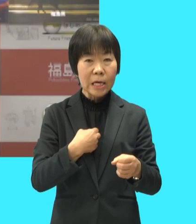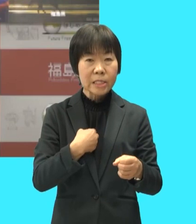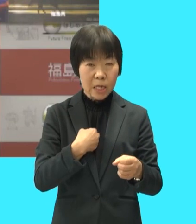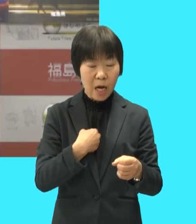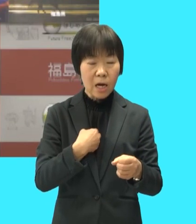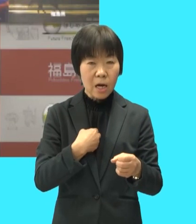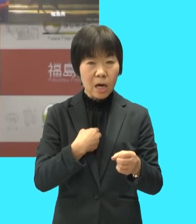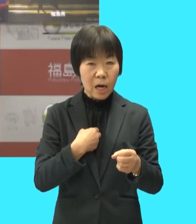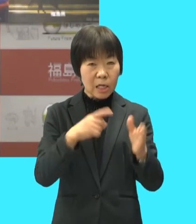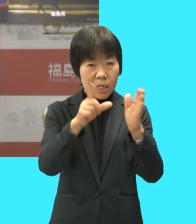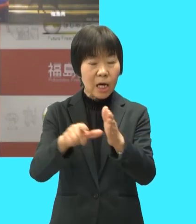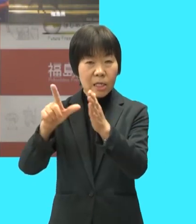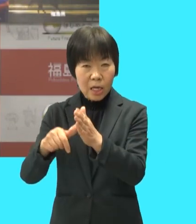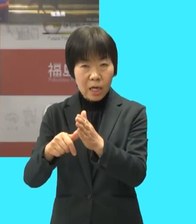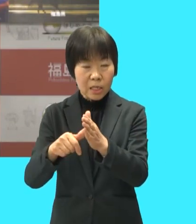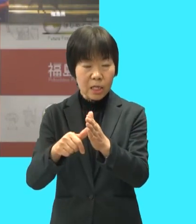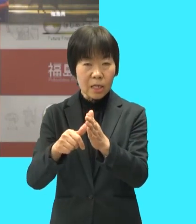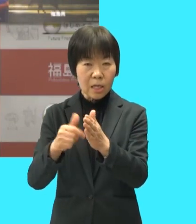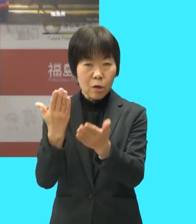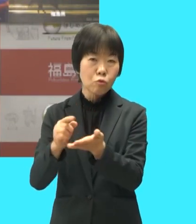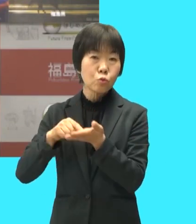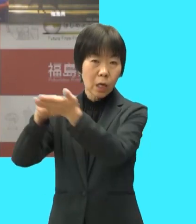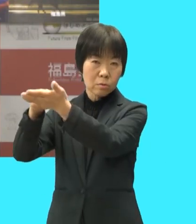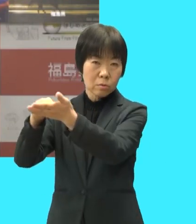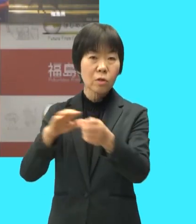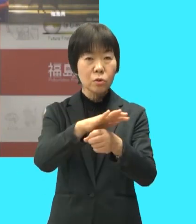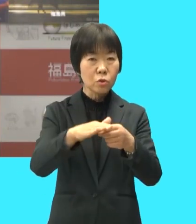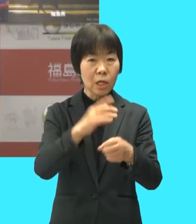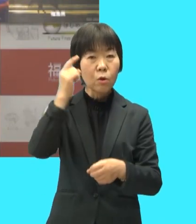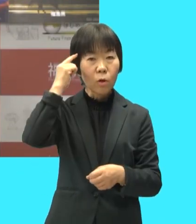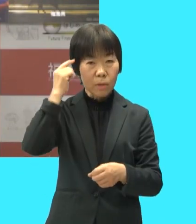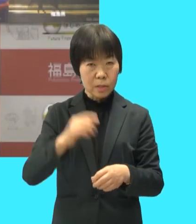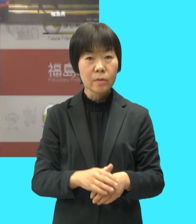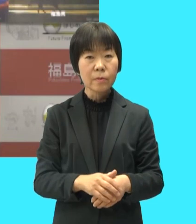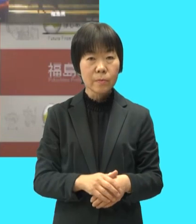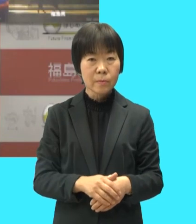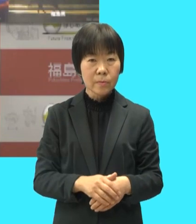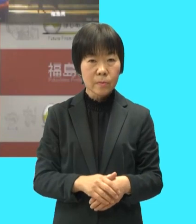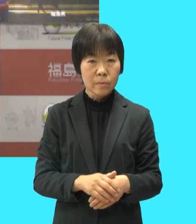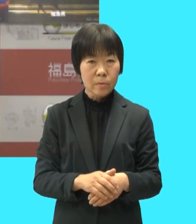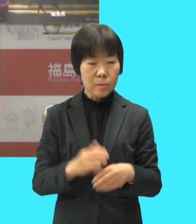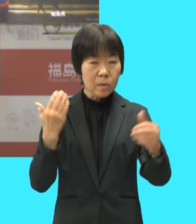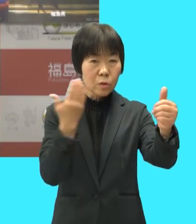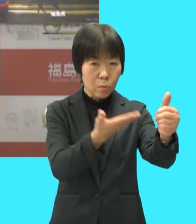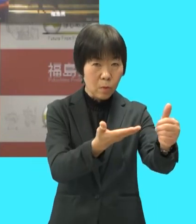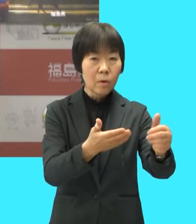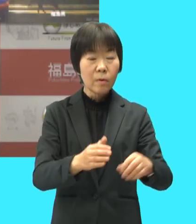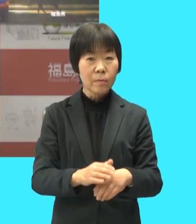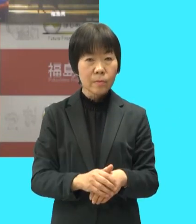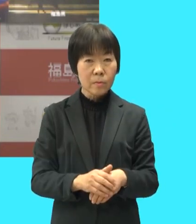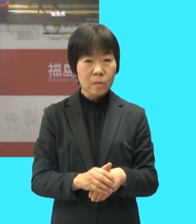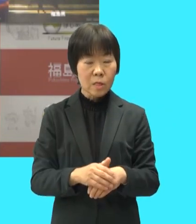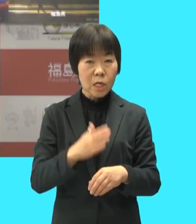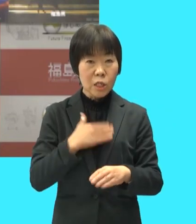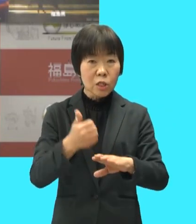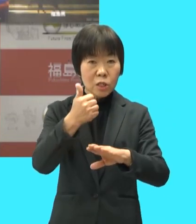るごとに訴えていくこと、これが重要だと思います。 もう一点だけ、千堀知事の